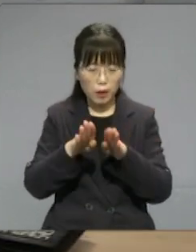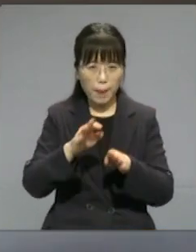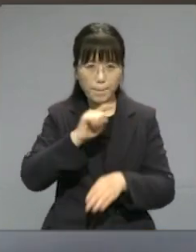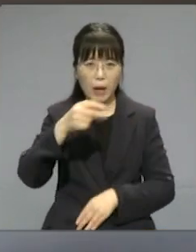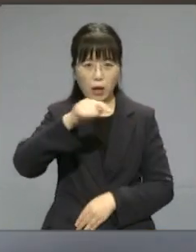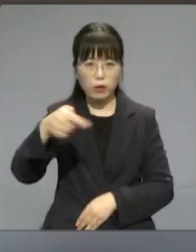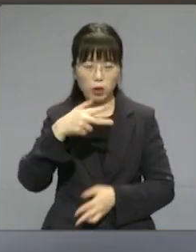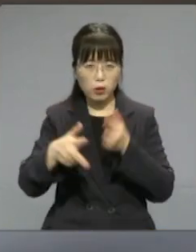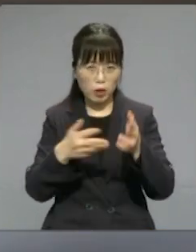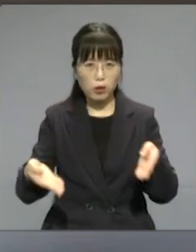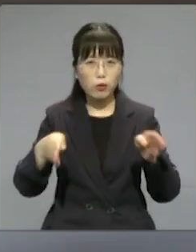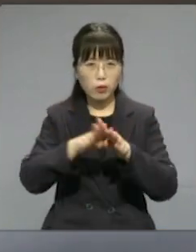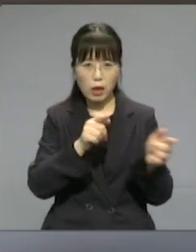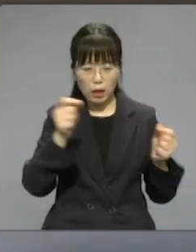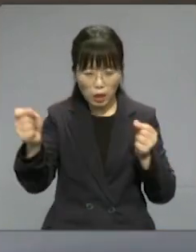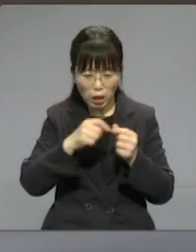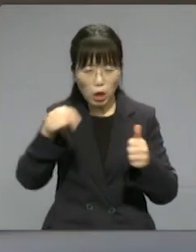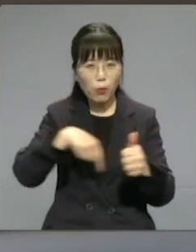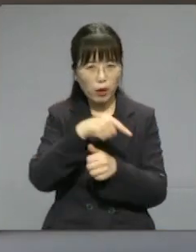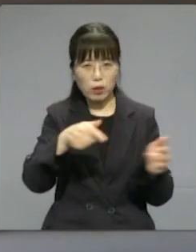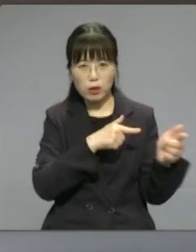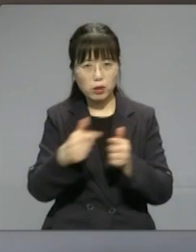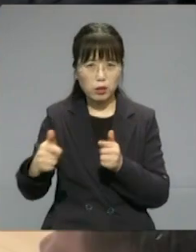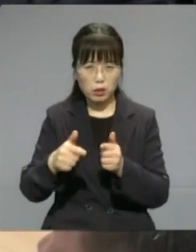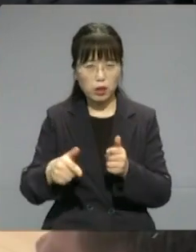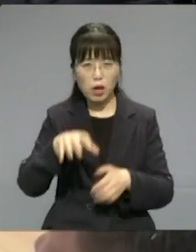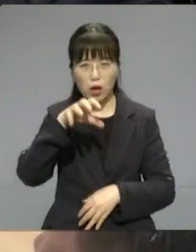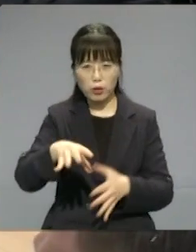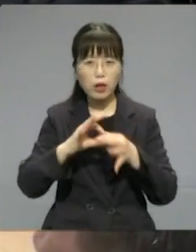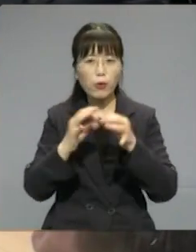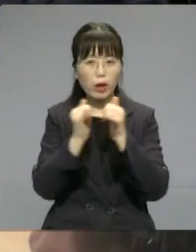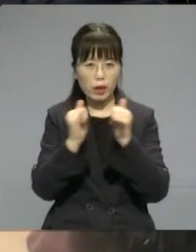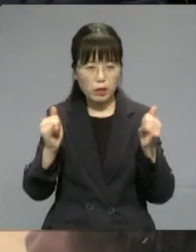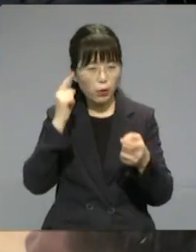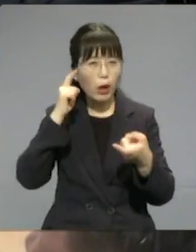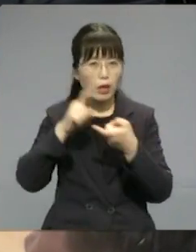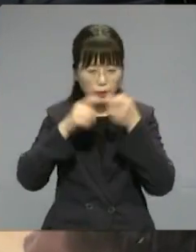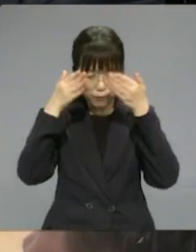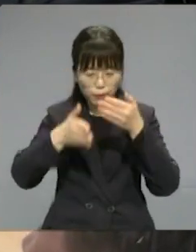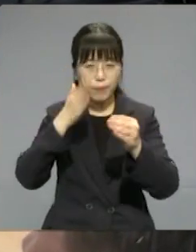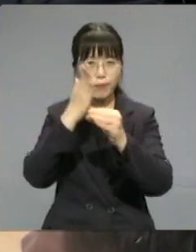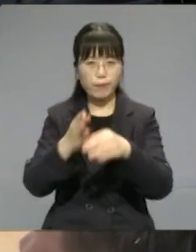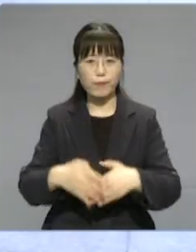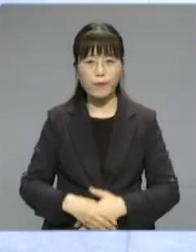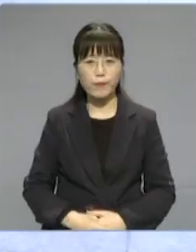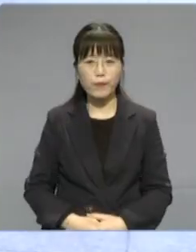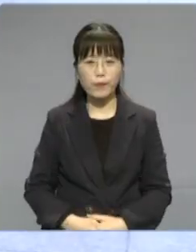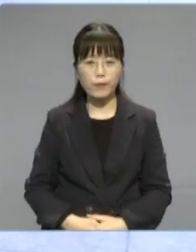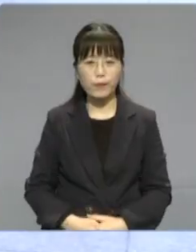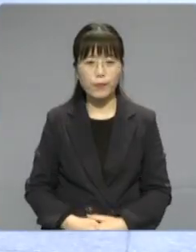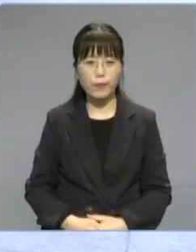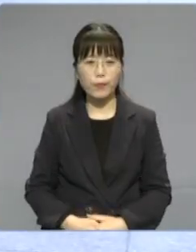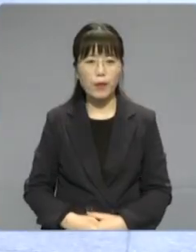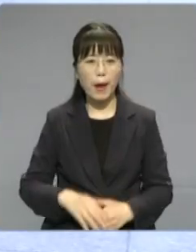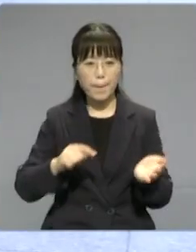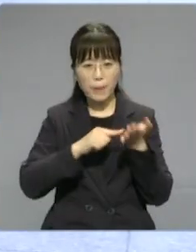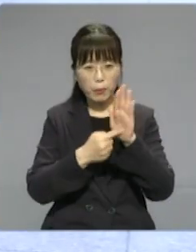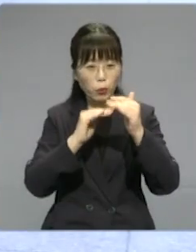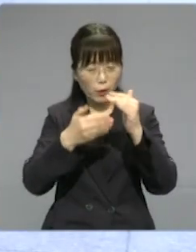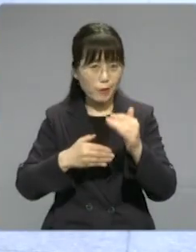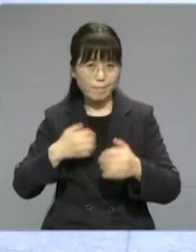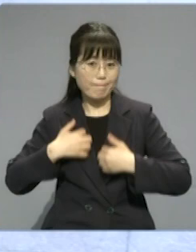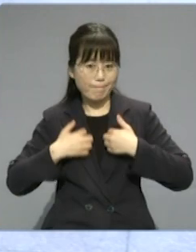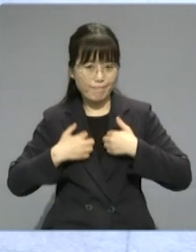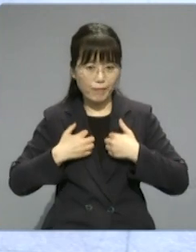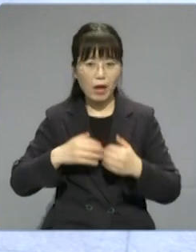반월국가 산업단지와 가까운 환경 등이 현지 관계자들의 관심을 모았습니다. Presentation was very interesting.